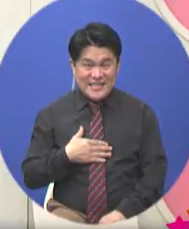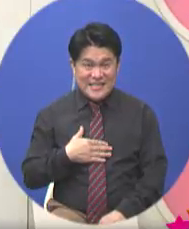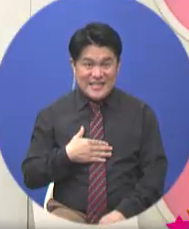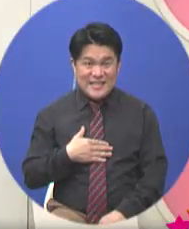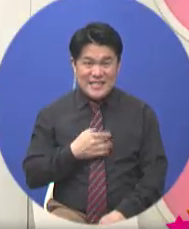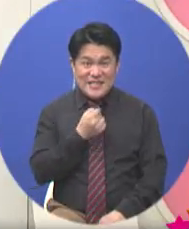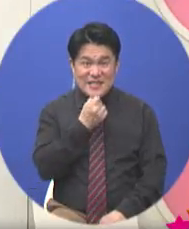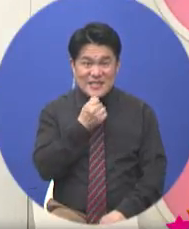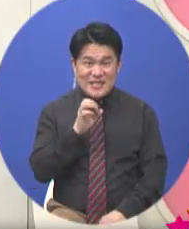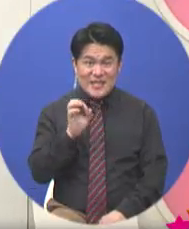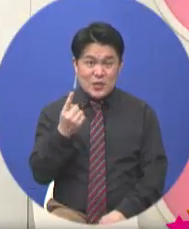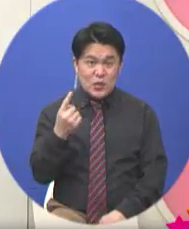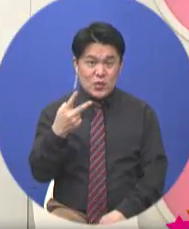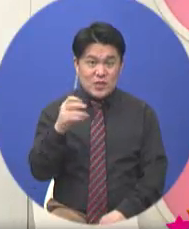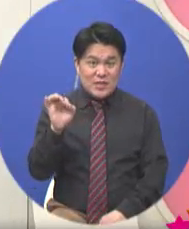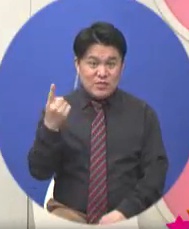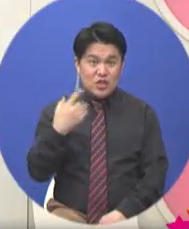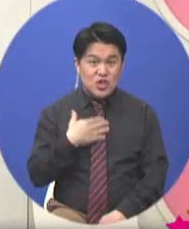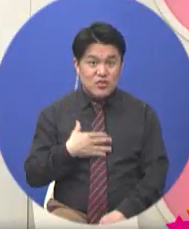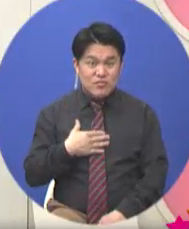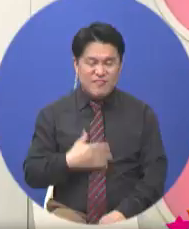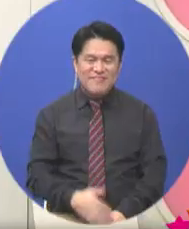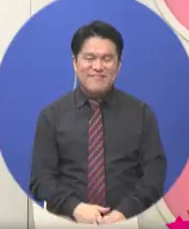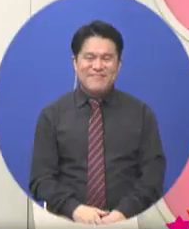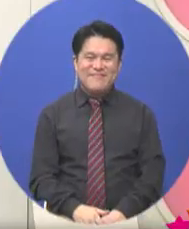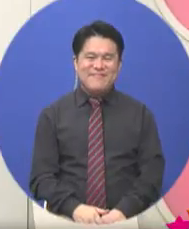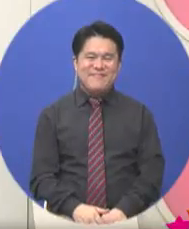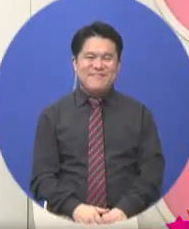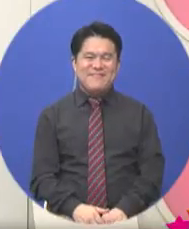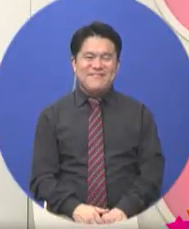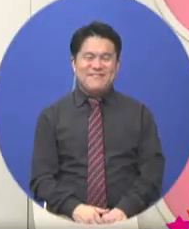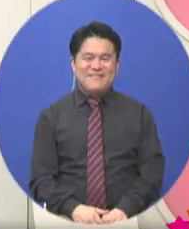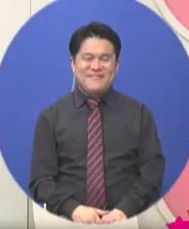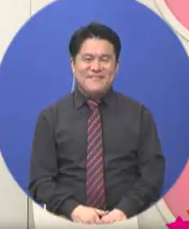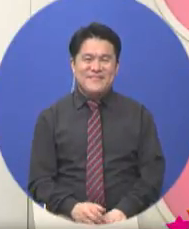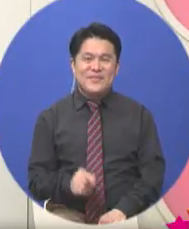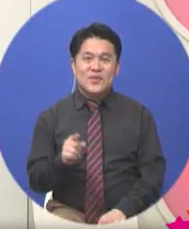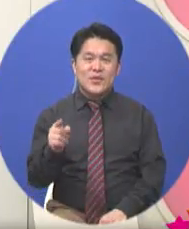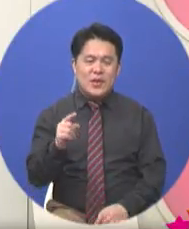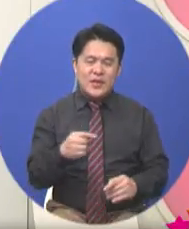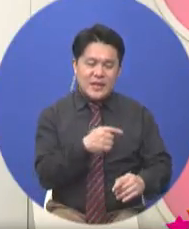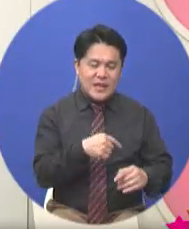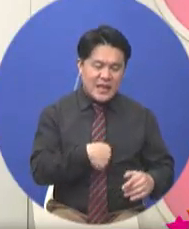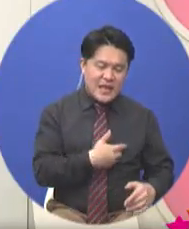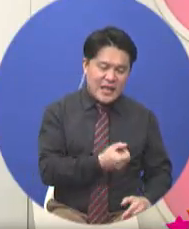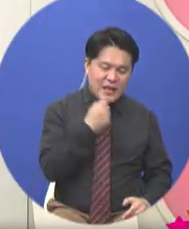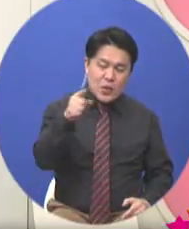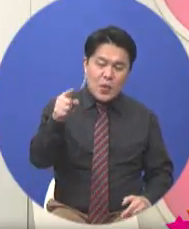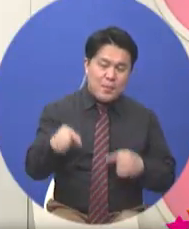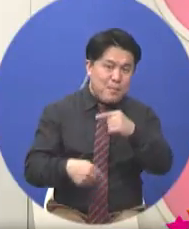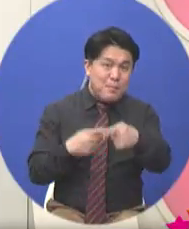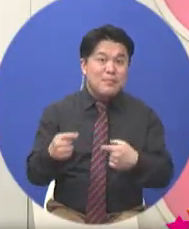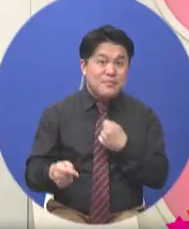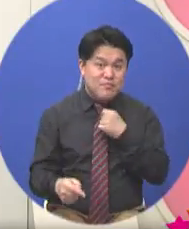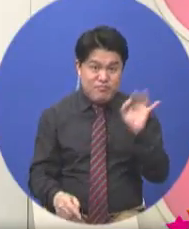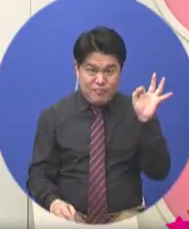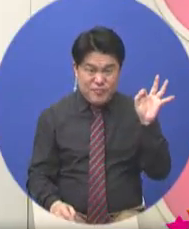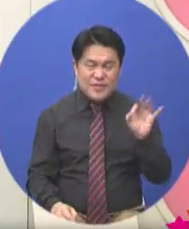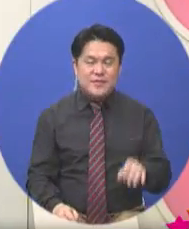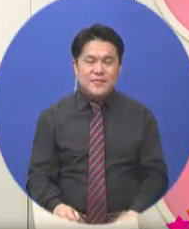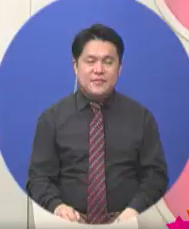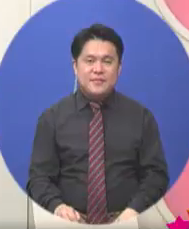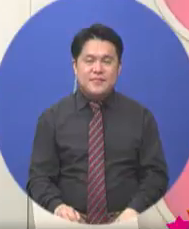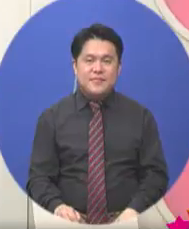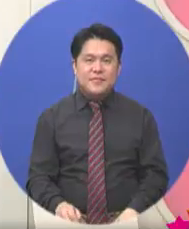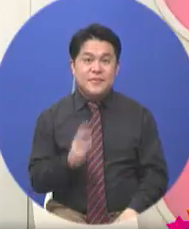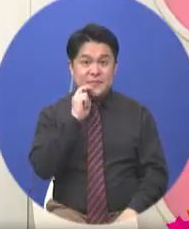미니 오디오 말씀입니다. 알았습니다. 예. 네. 그래요. 저희 작가님 보고 연락하라고 할게요. 좋겠습니다. 예, 알았습니다. 예. 자, 번지